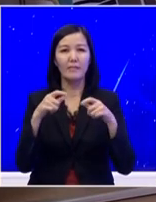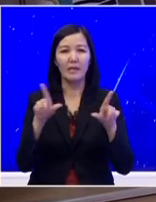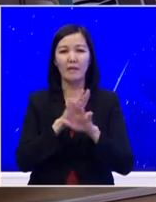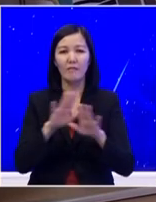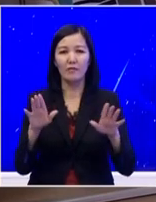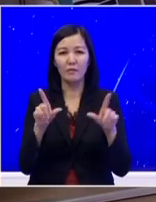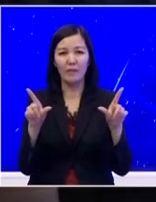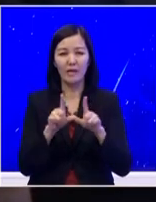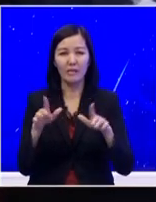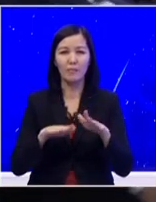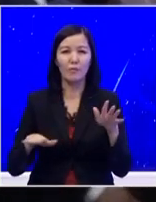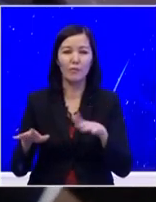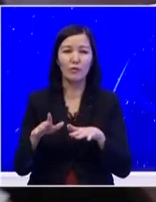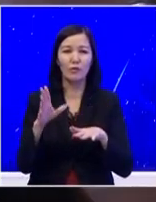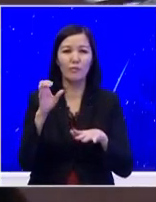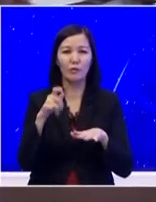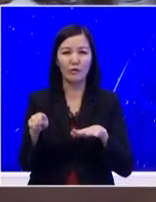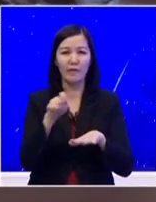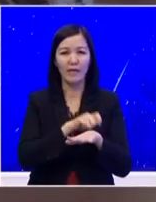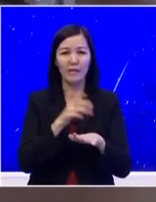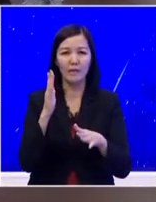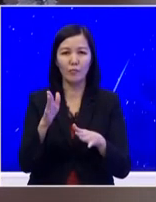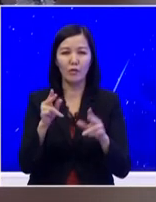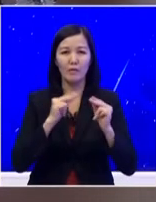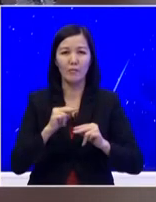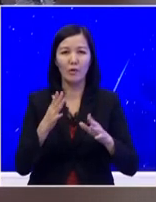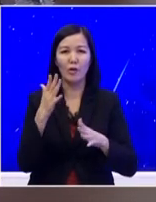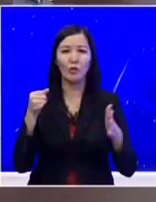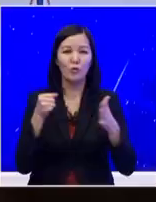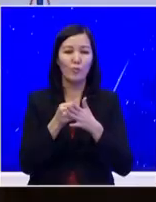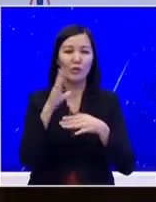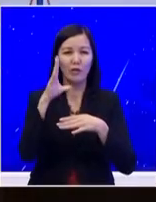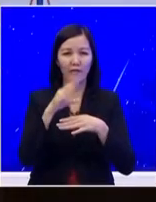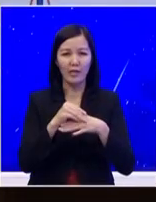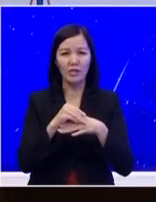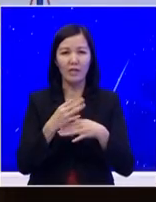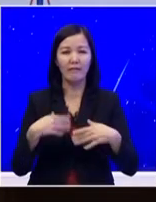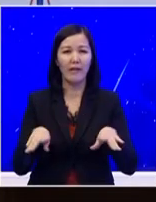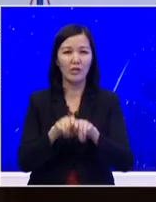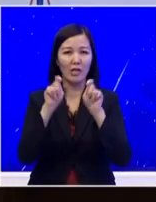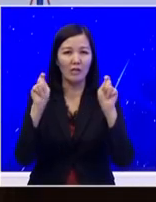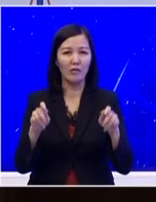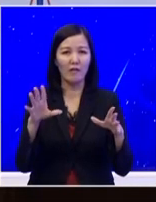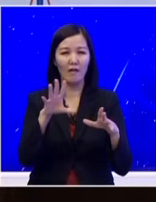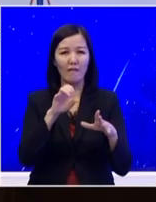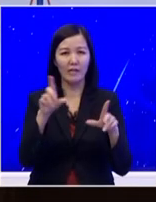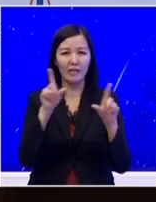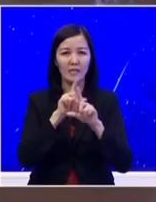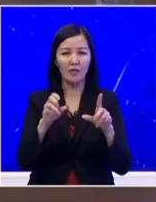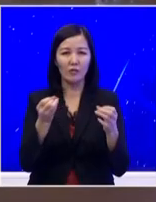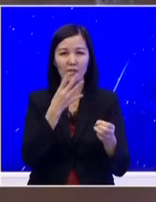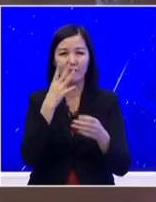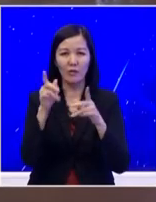магазинов площадью до 500 квадратных метров. Они будут работать до 5 вечера. Также откроются фотосалоны, цветочные